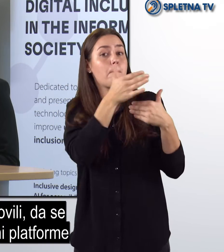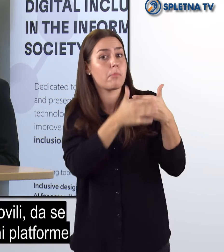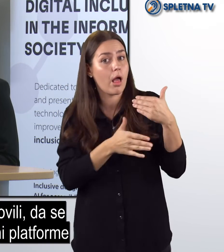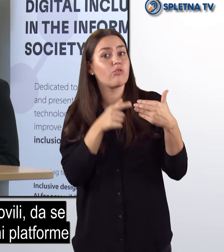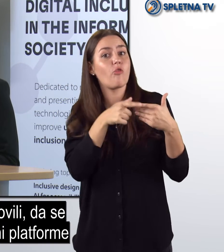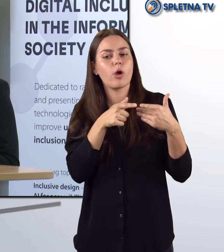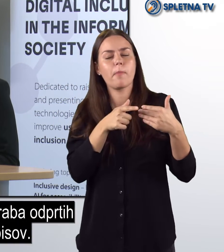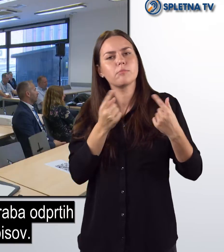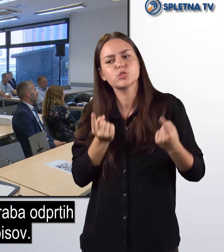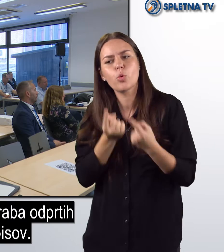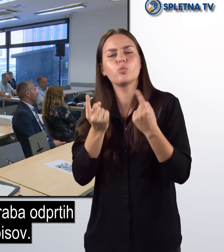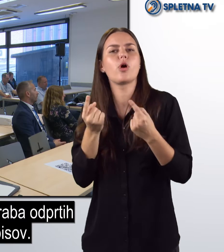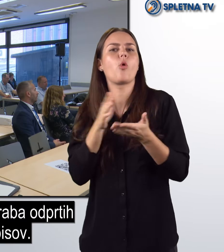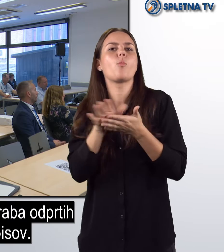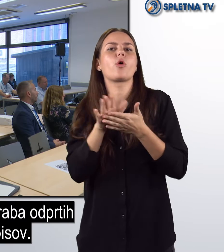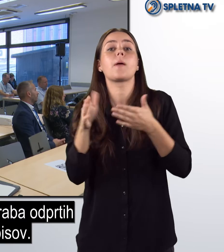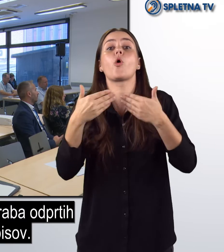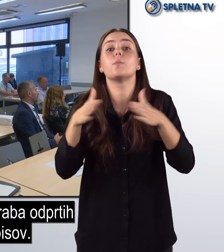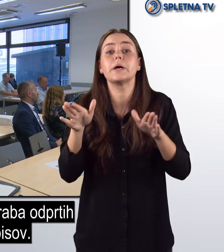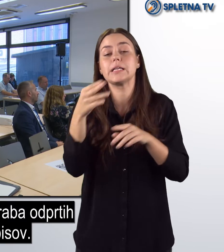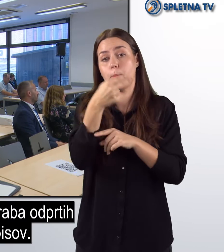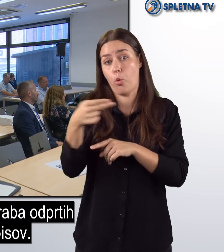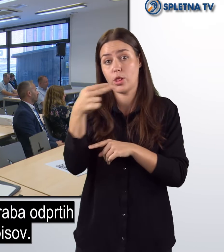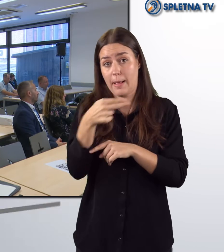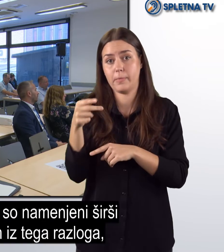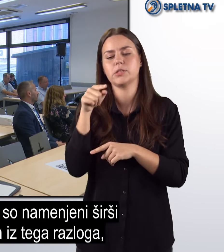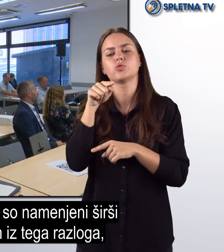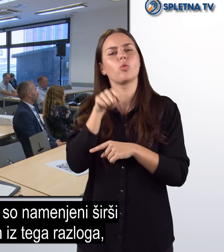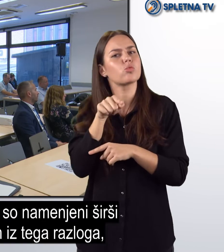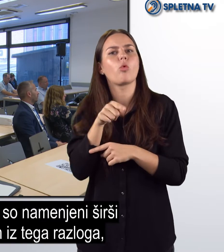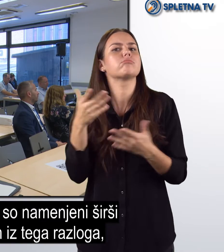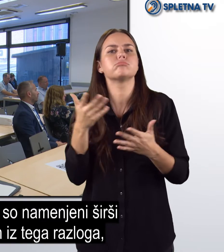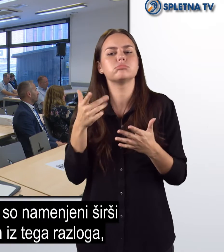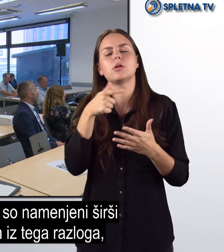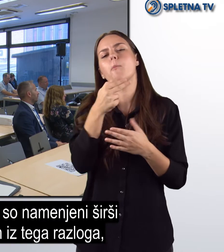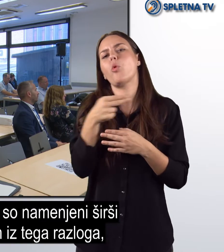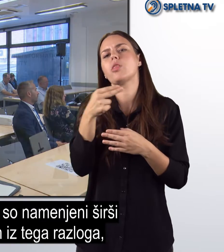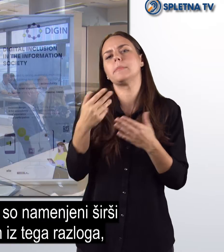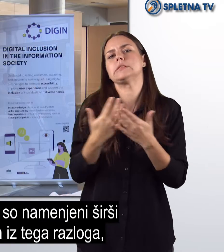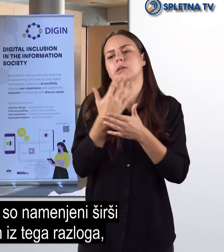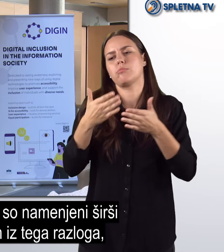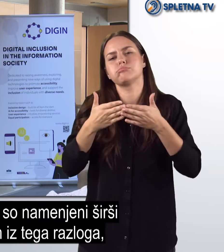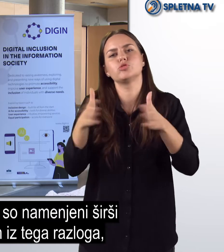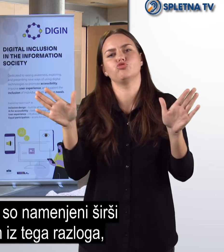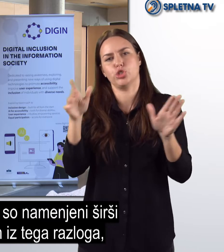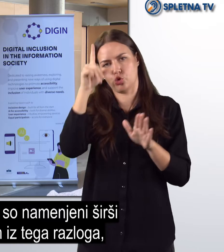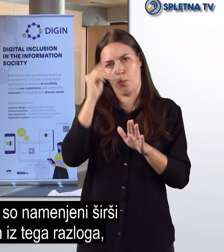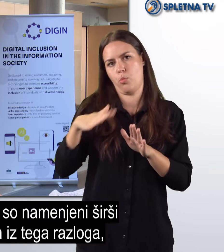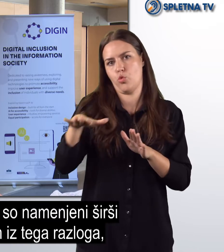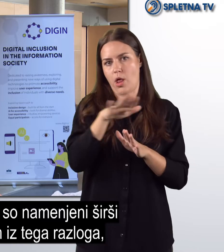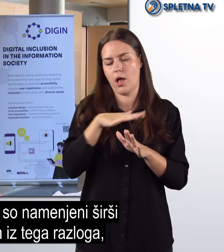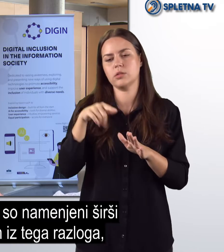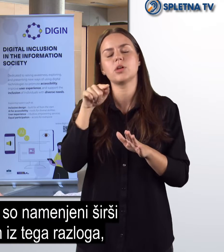platforme spodbuja uporaba odprtih podnapisov. Gre za podnapise, ki so namenjeni širši populaciji in so